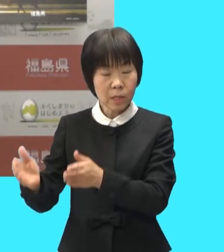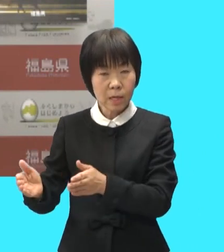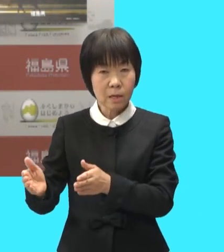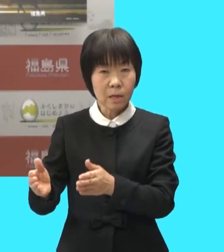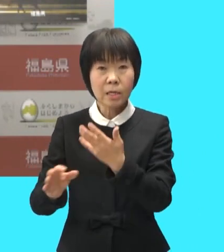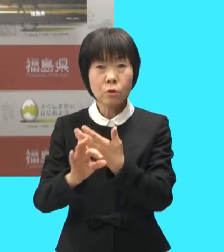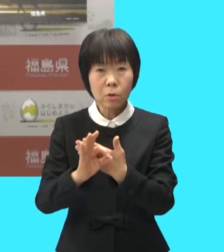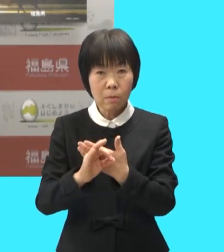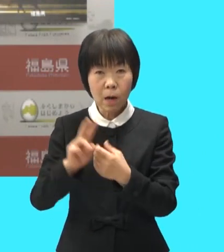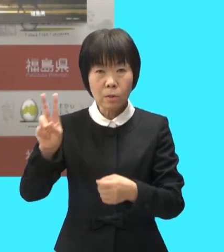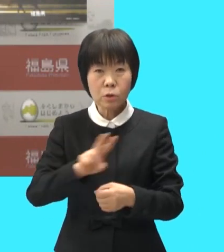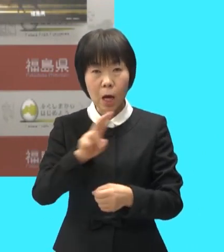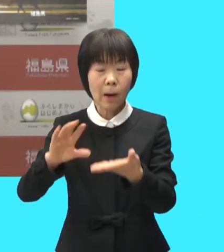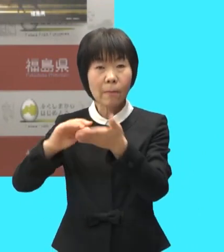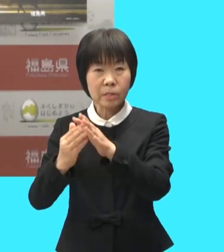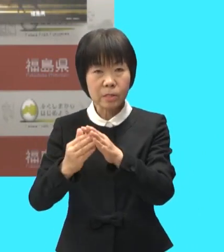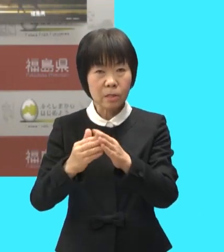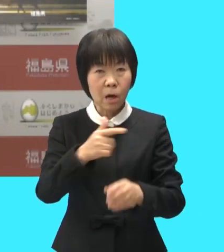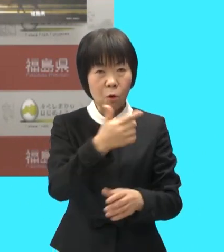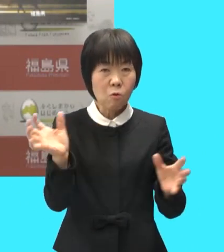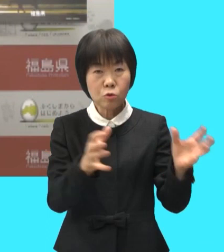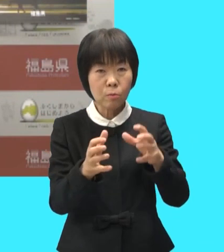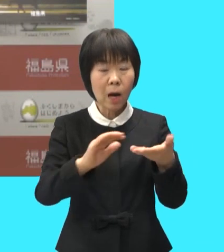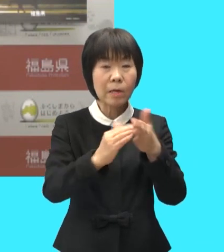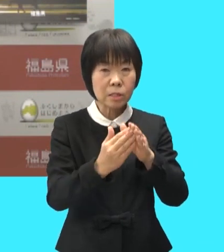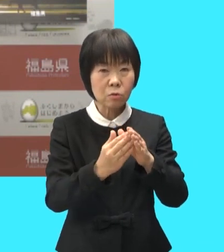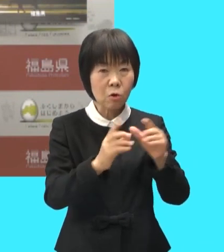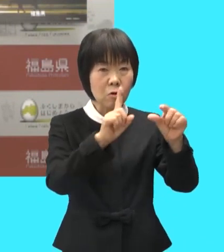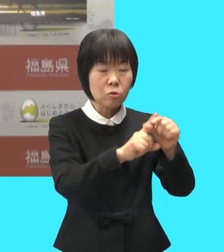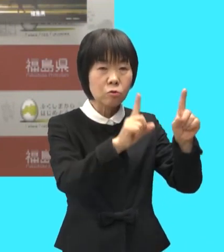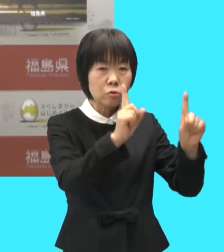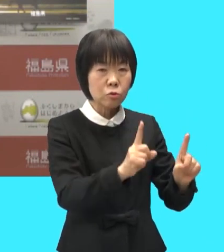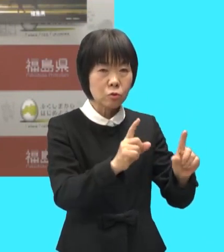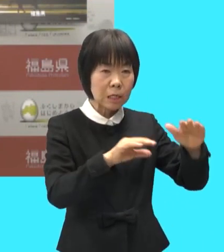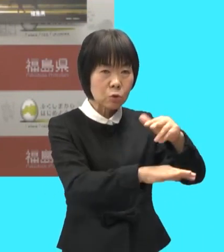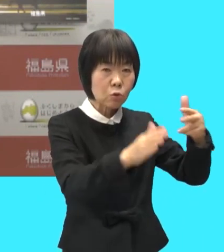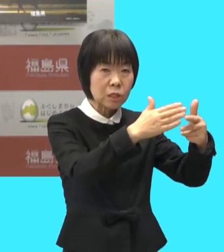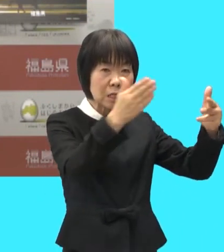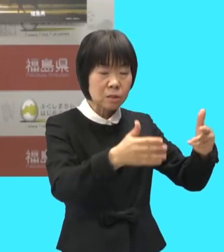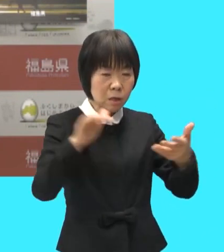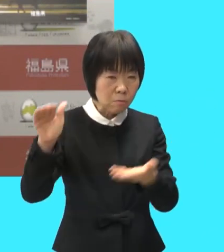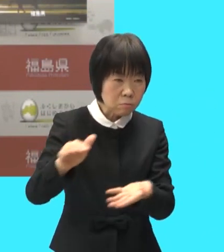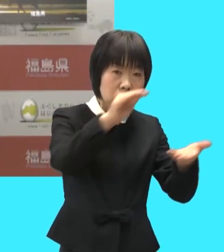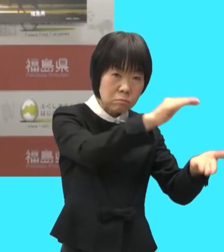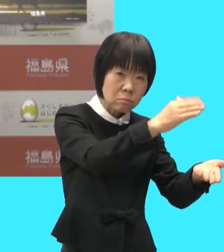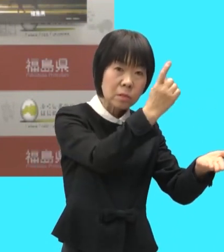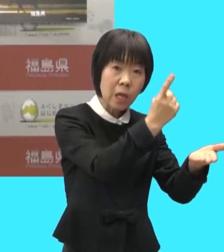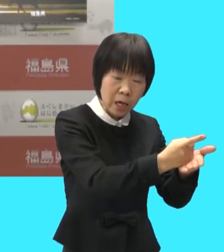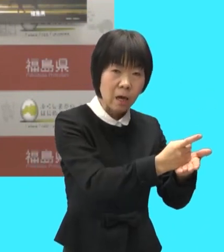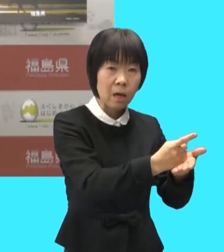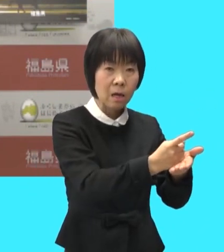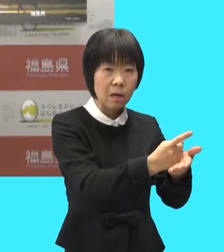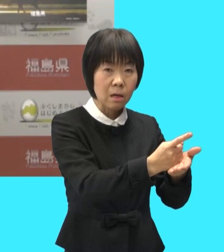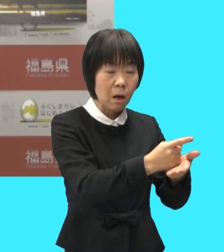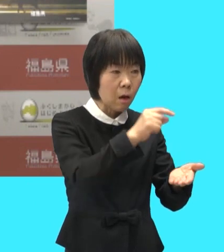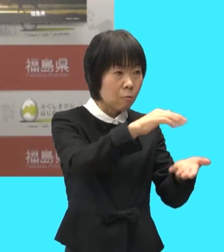れは例えば双葉町であったり大熊町の中間貯蔵施設に移っているというだけのことであって、